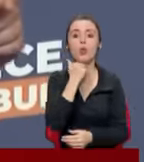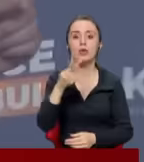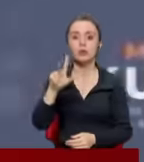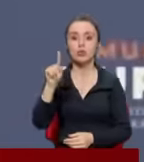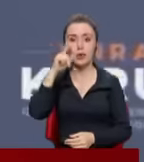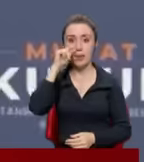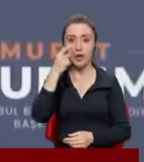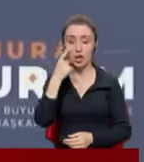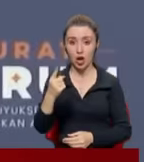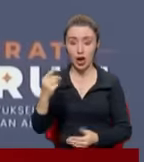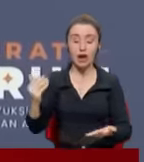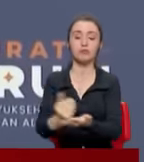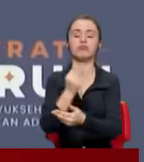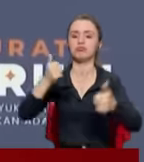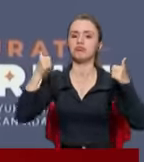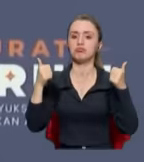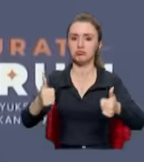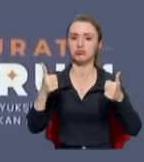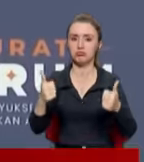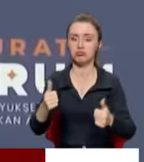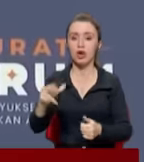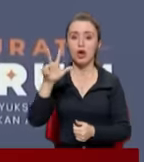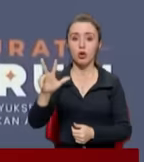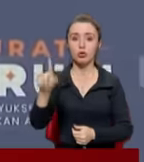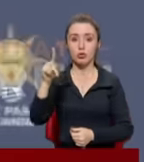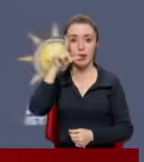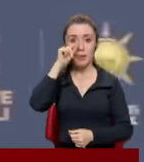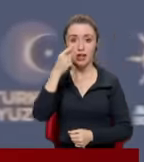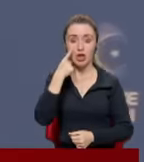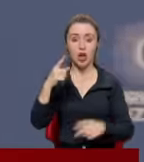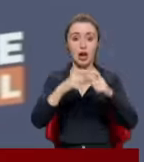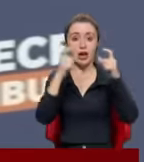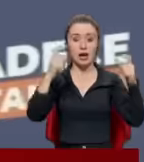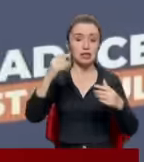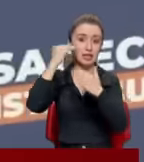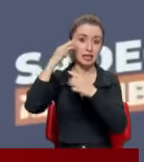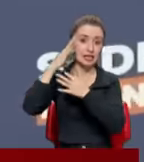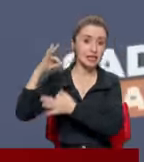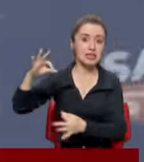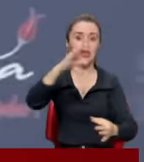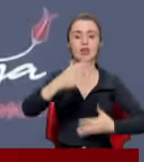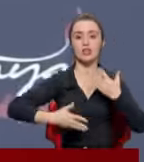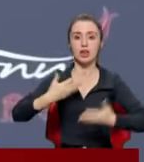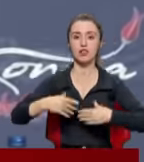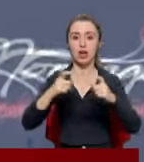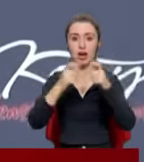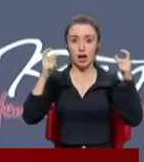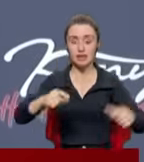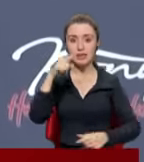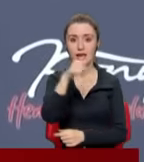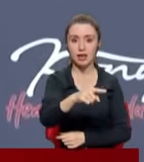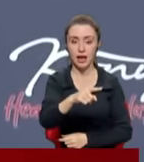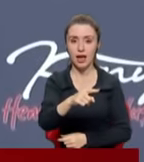Mart'ta öyle bir zafer kazanacağız ki 31 Mart'ta Gazze'deki mazlumlar sevinecek Gazze'de